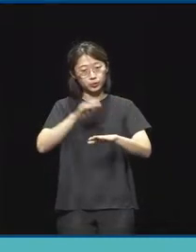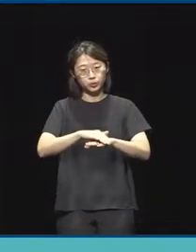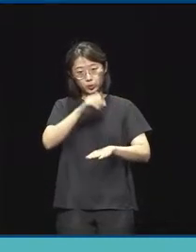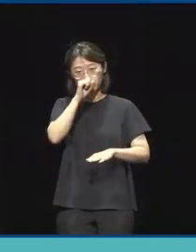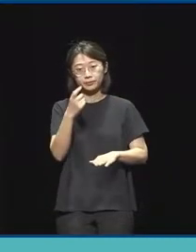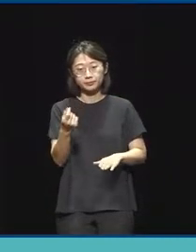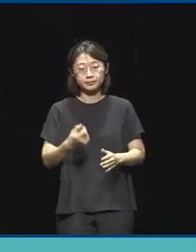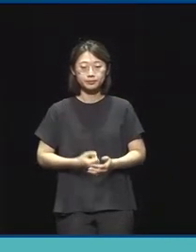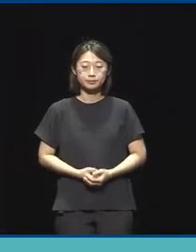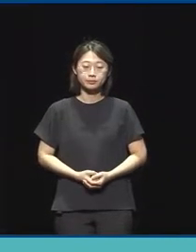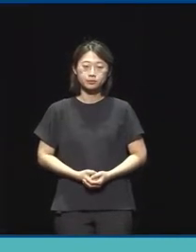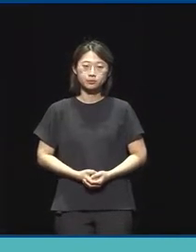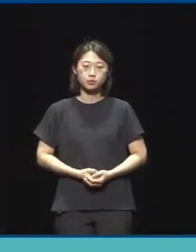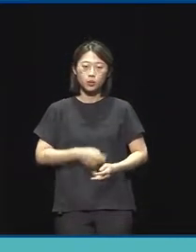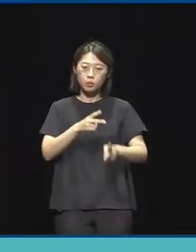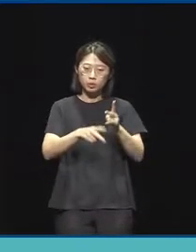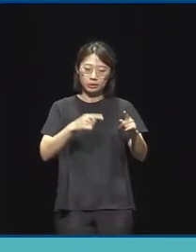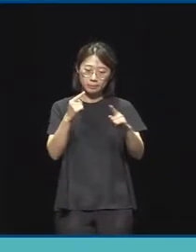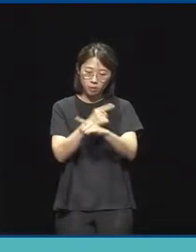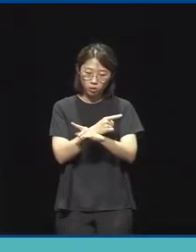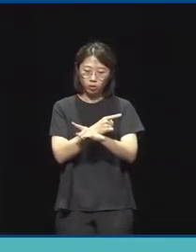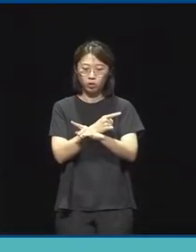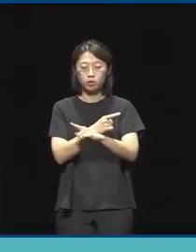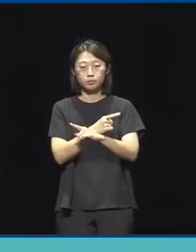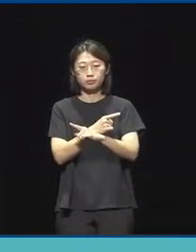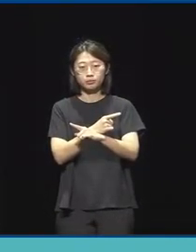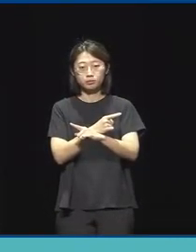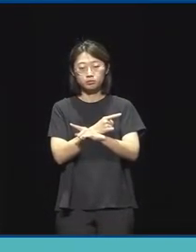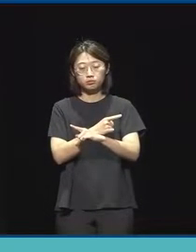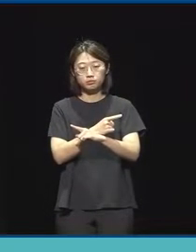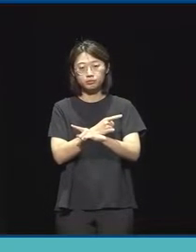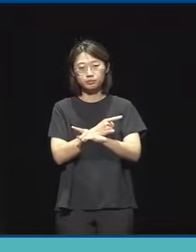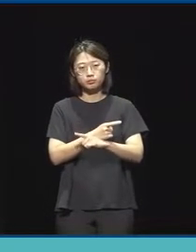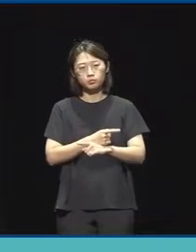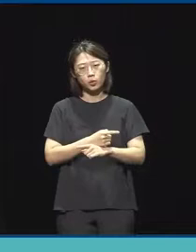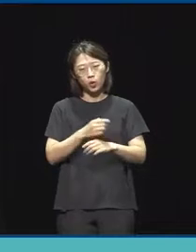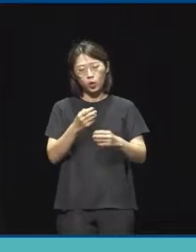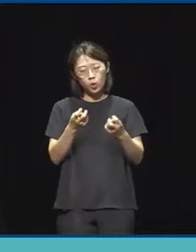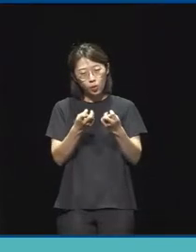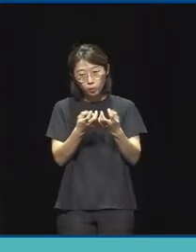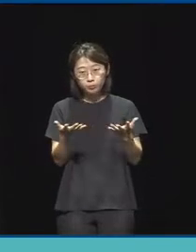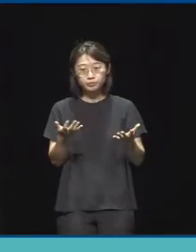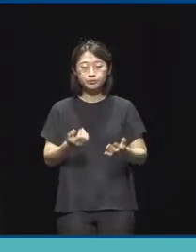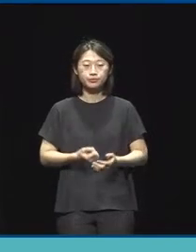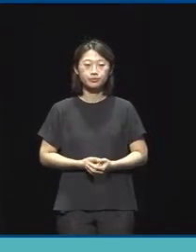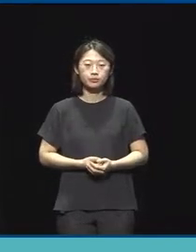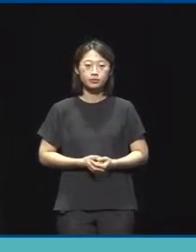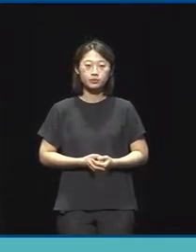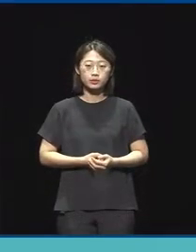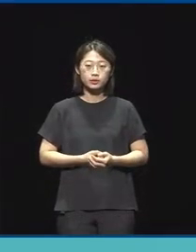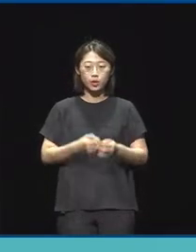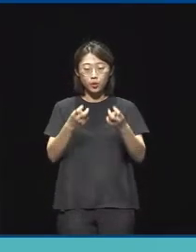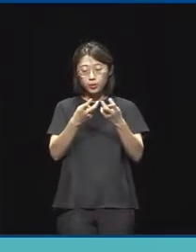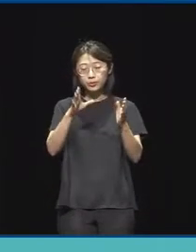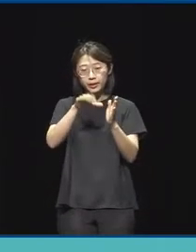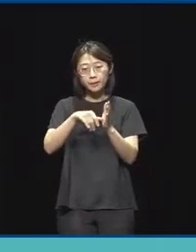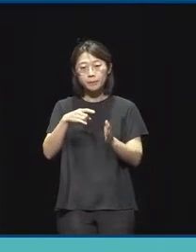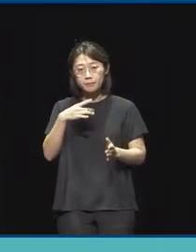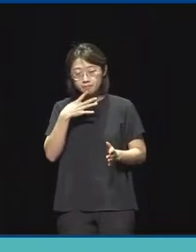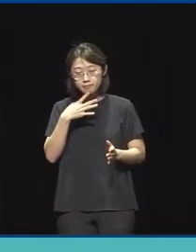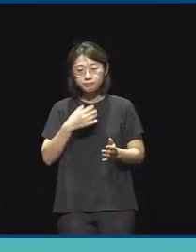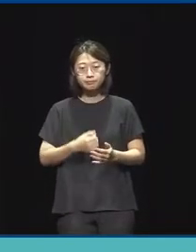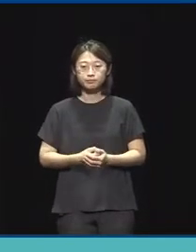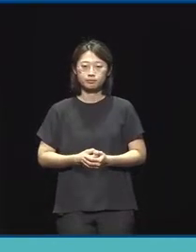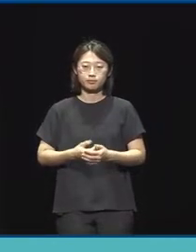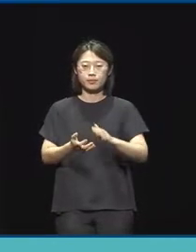신규 사업이나 사업계획 변경이 되는 사업처럼 불가피한 경우에 한해서이 경우에 한에서만